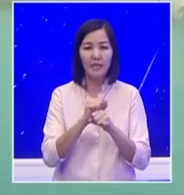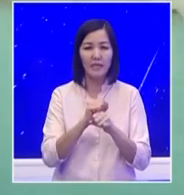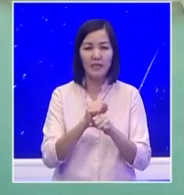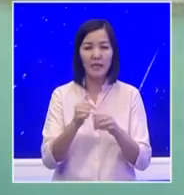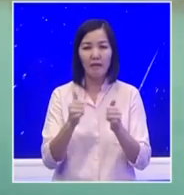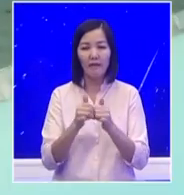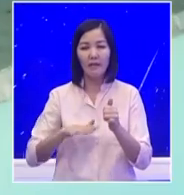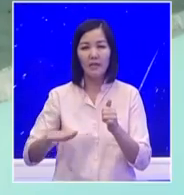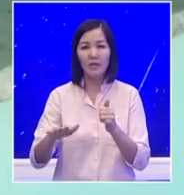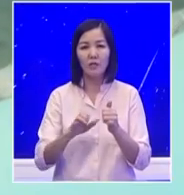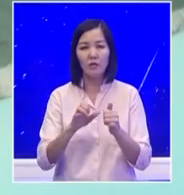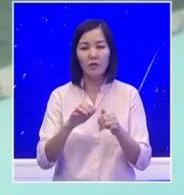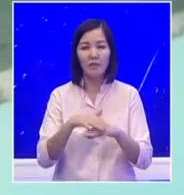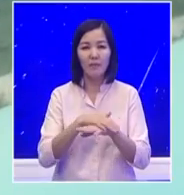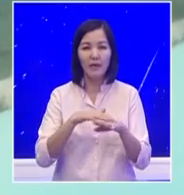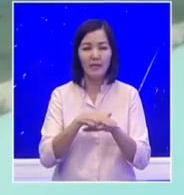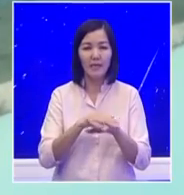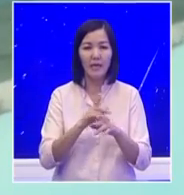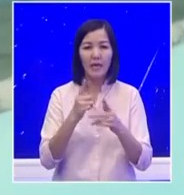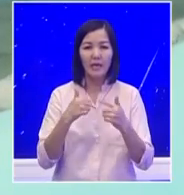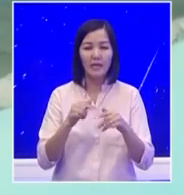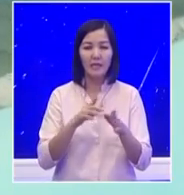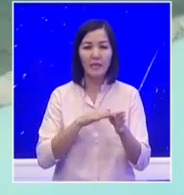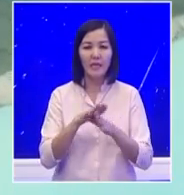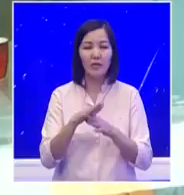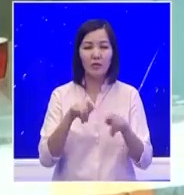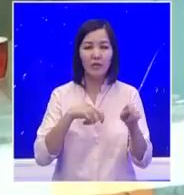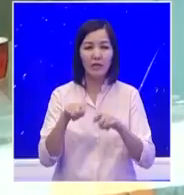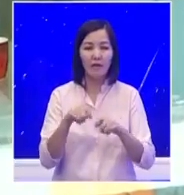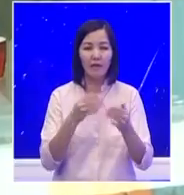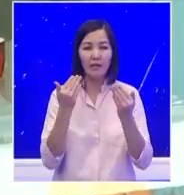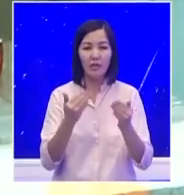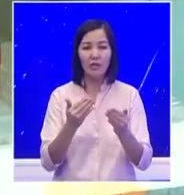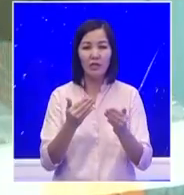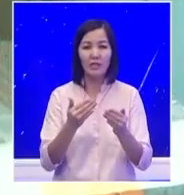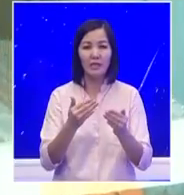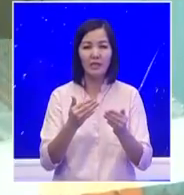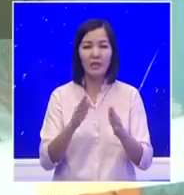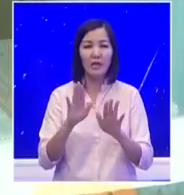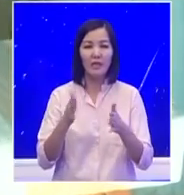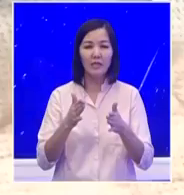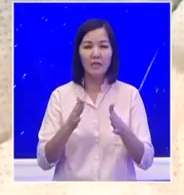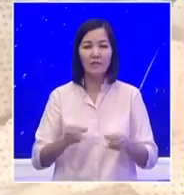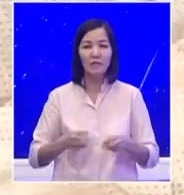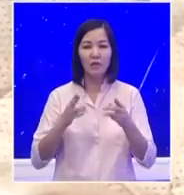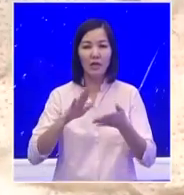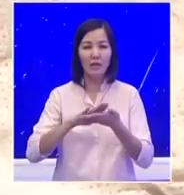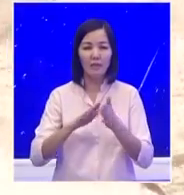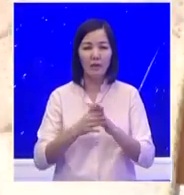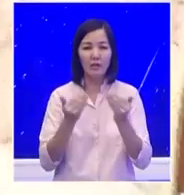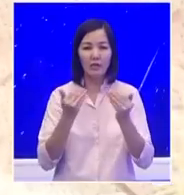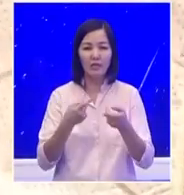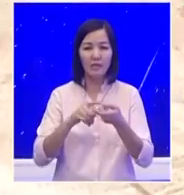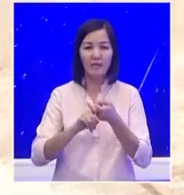базара. В особенности с той его частью, где реализуются продовольственные товары. Теперь, когда в стране действует режим чрезвычайного положения, дезинфекция